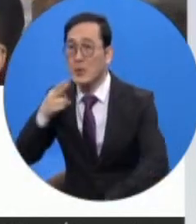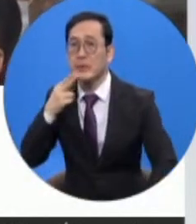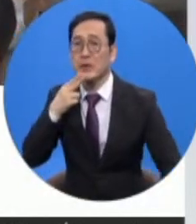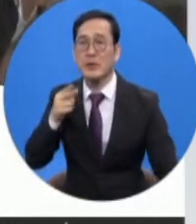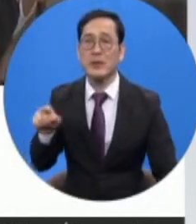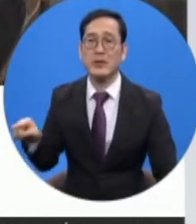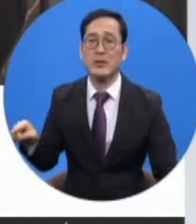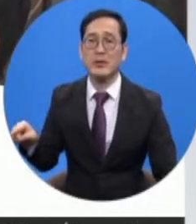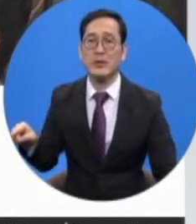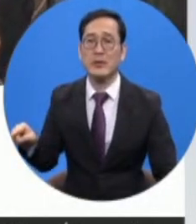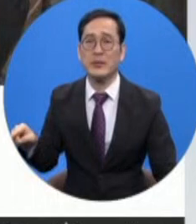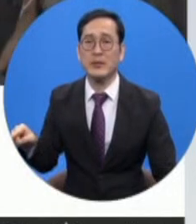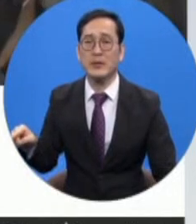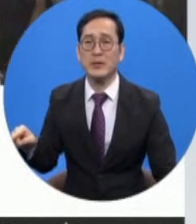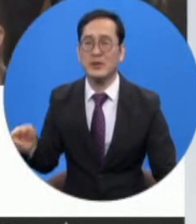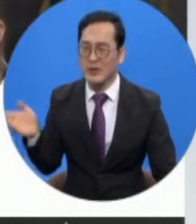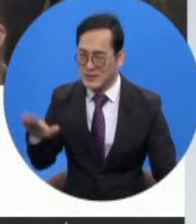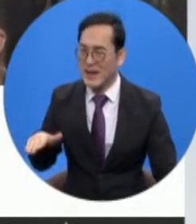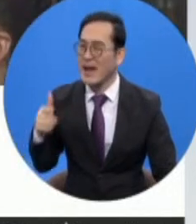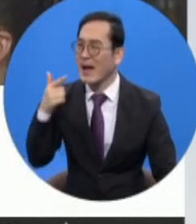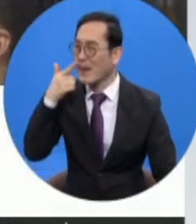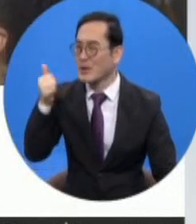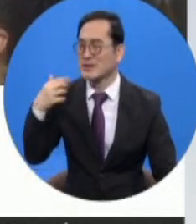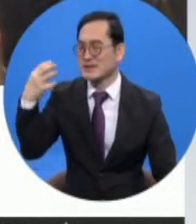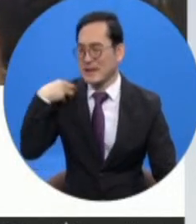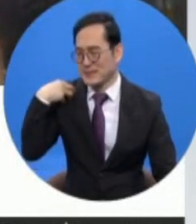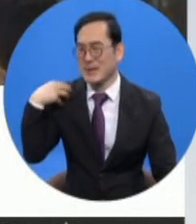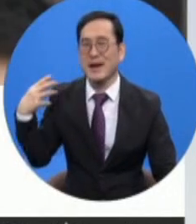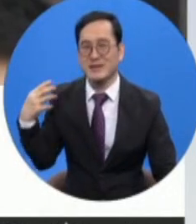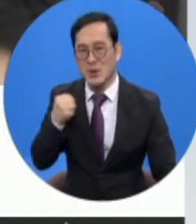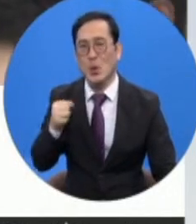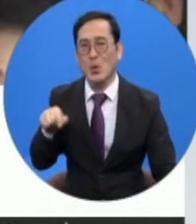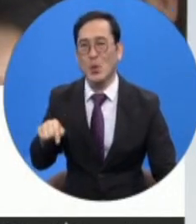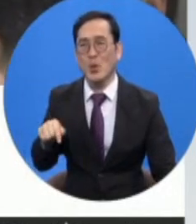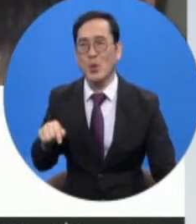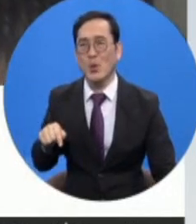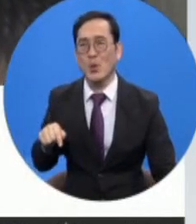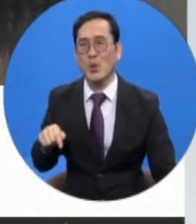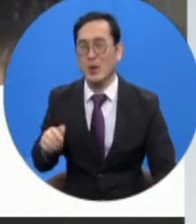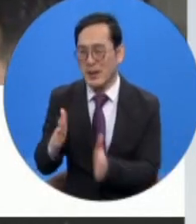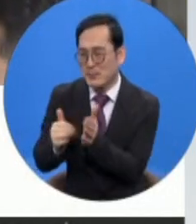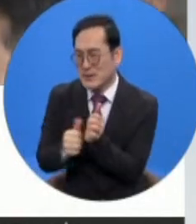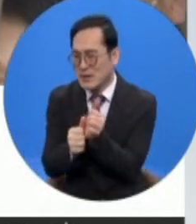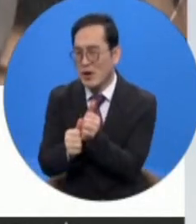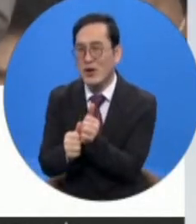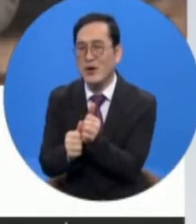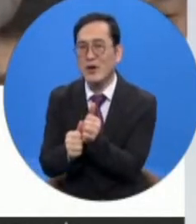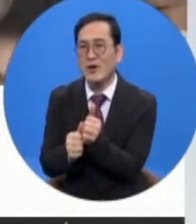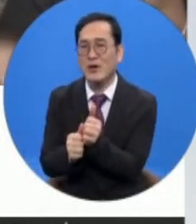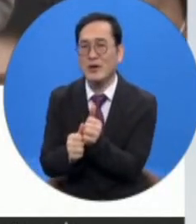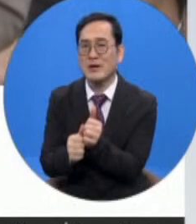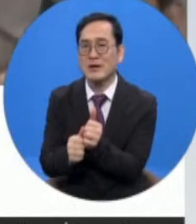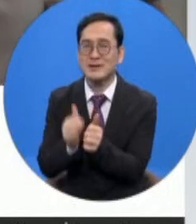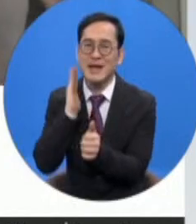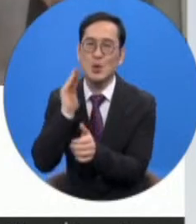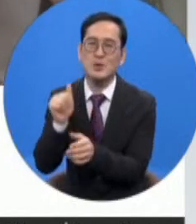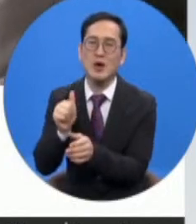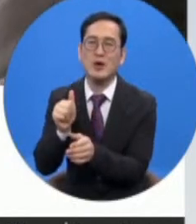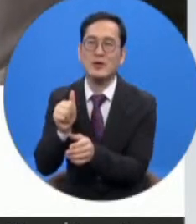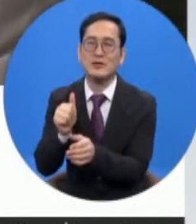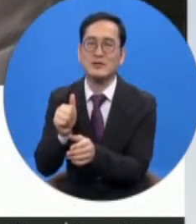하지만 아버지로서의 도덕적인 문제, 책임의 여지들이 굉장히 커지게 됐고 비서실장직을, 그 당시 총괄